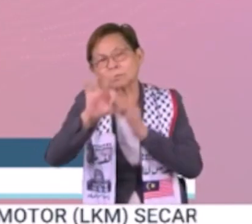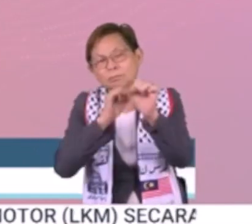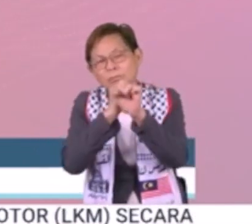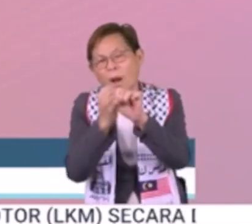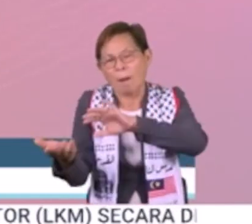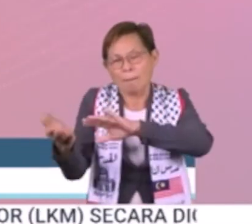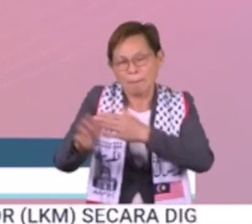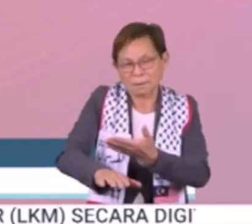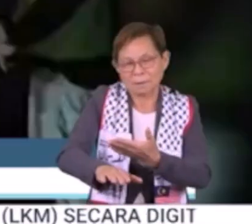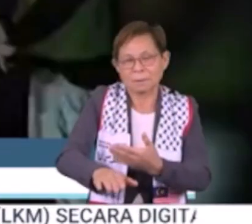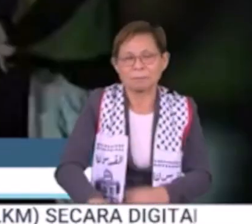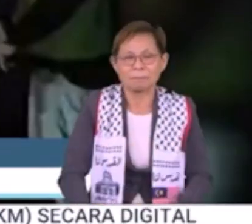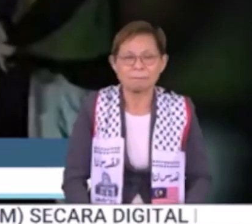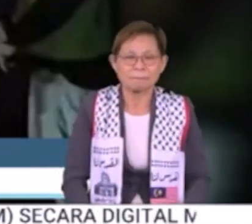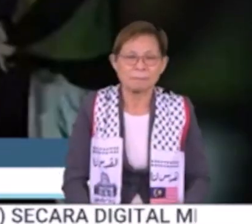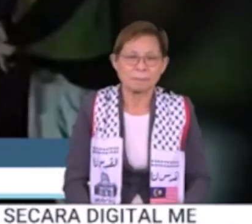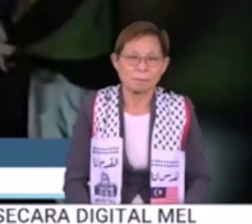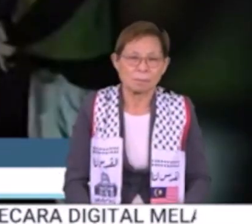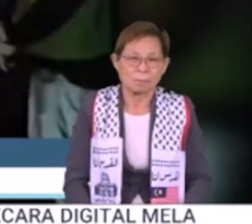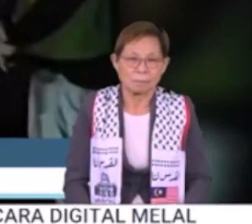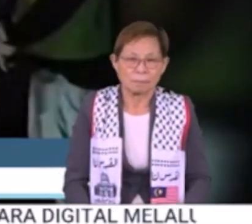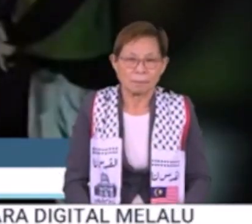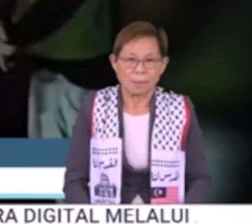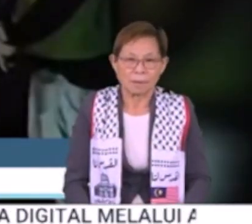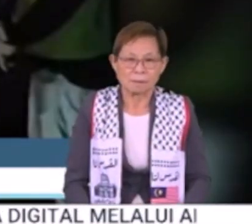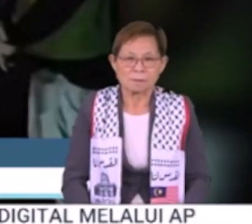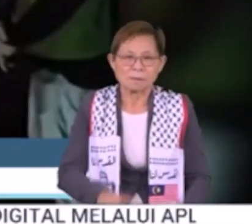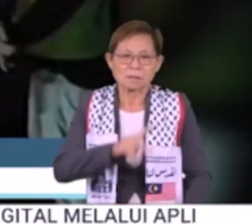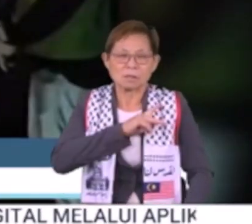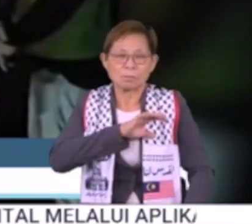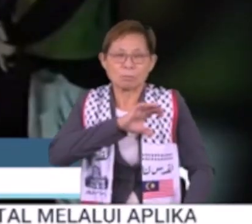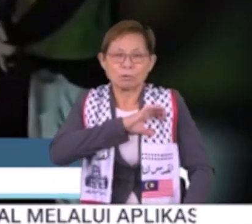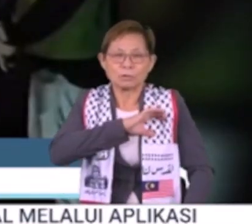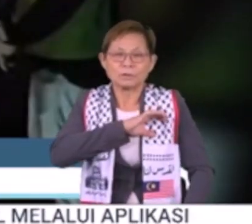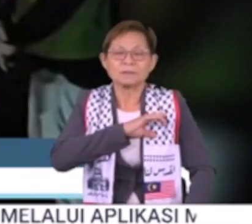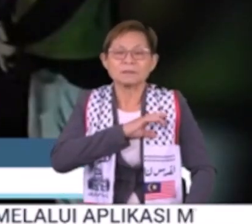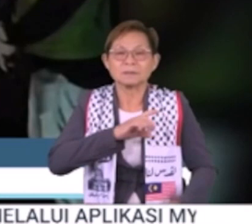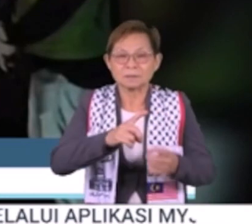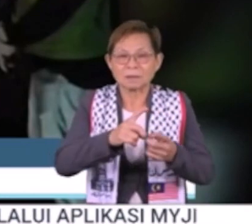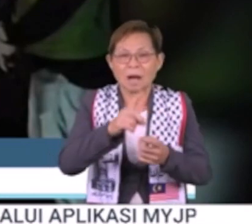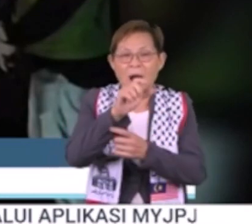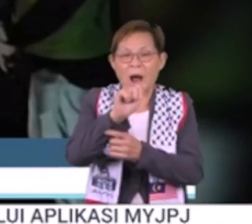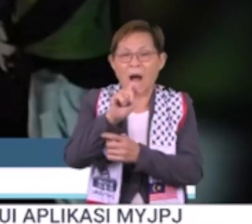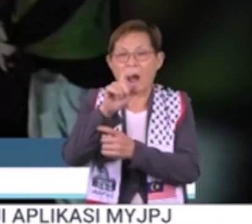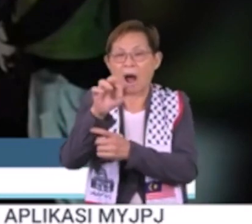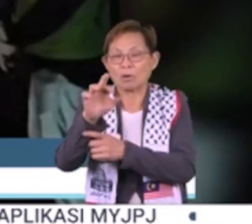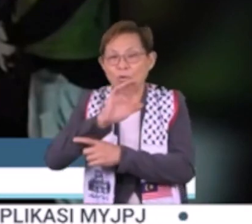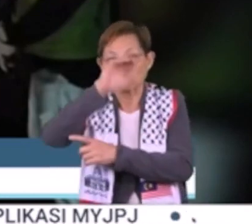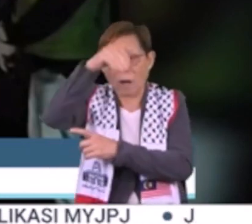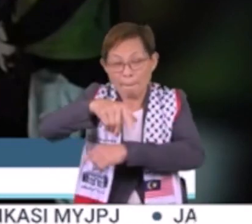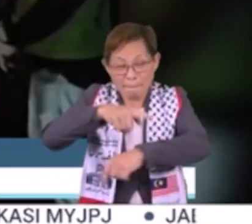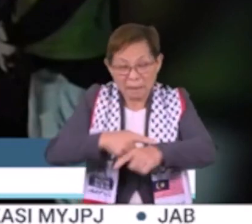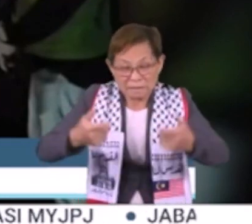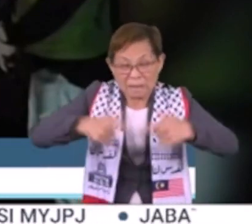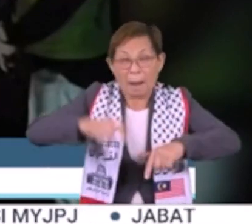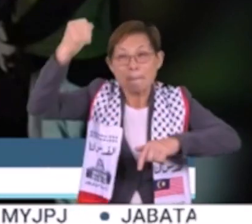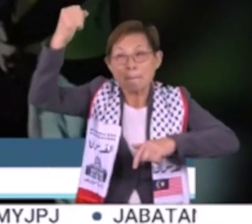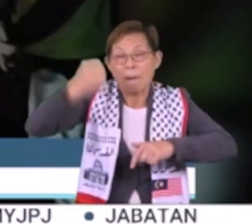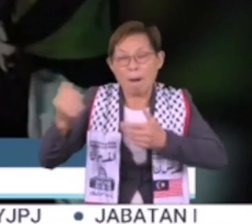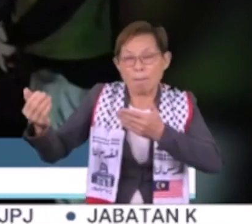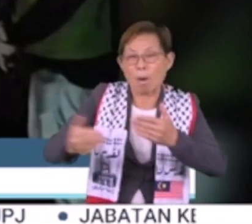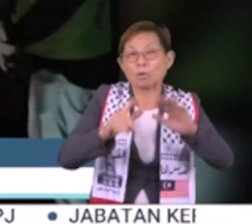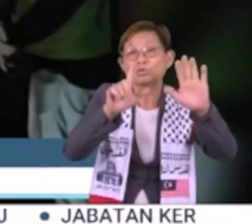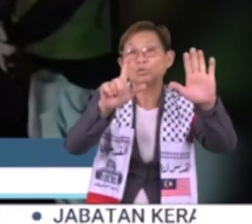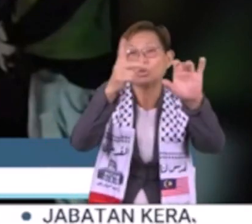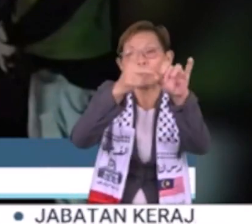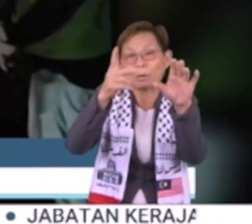maut di tempat kejadian ketua polis daerah Al gajah superintenden Arsad Abu berkata ketika kejadian bas berkenaan membawa